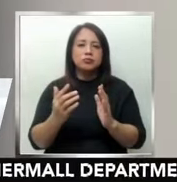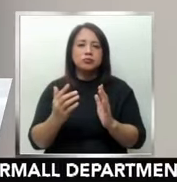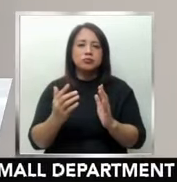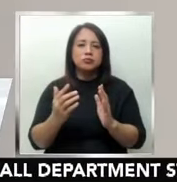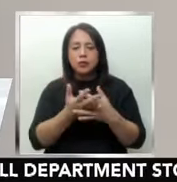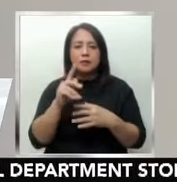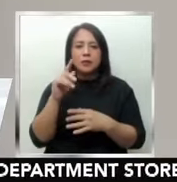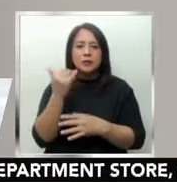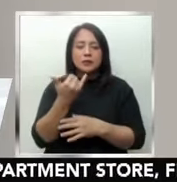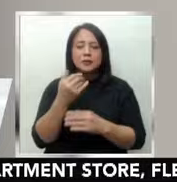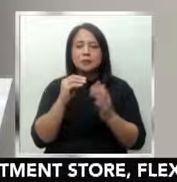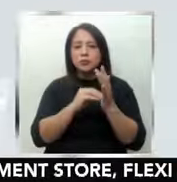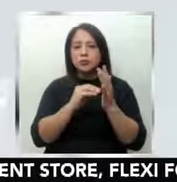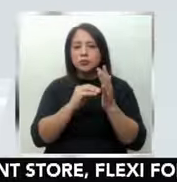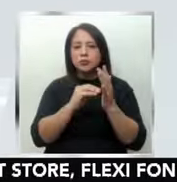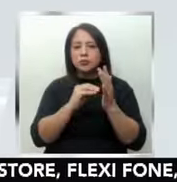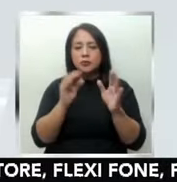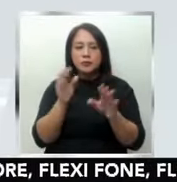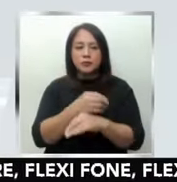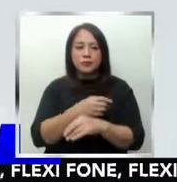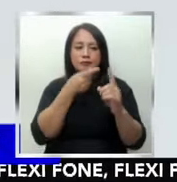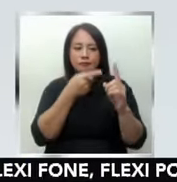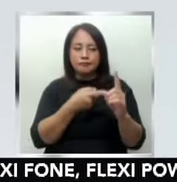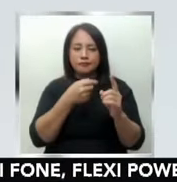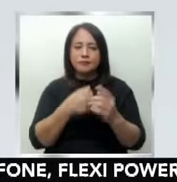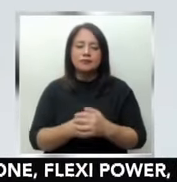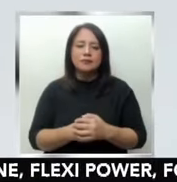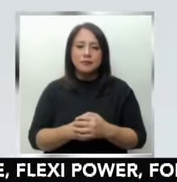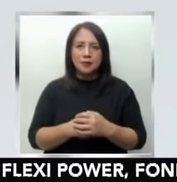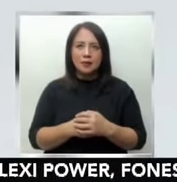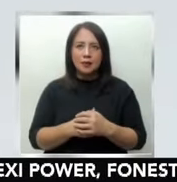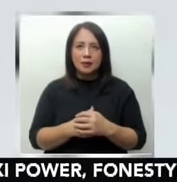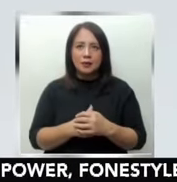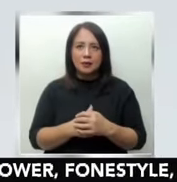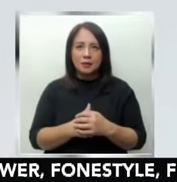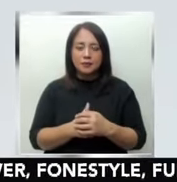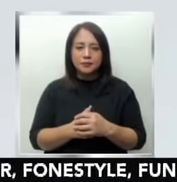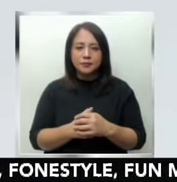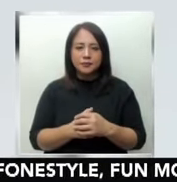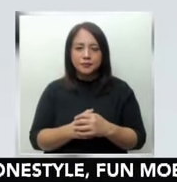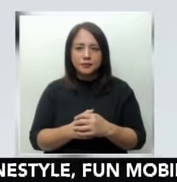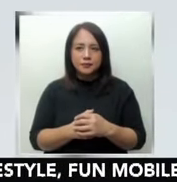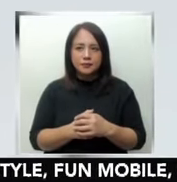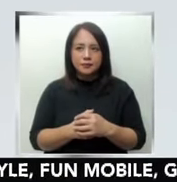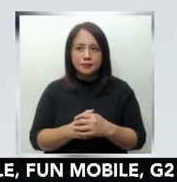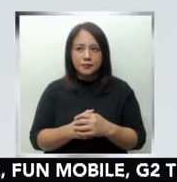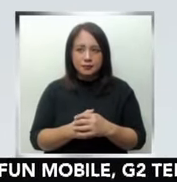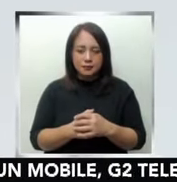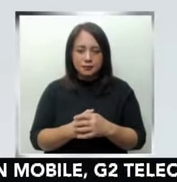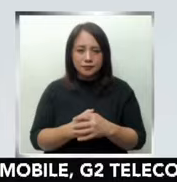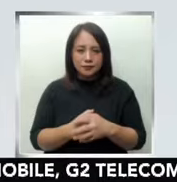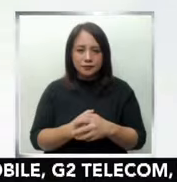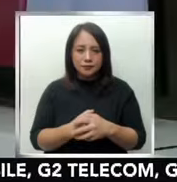ipaghahanda Plaza para sa GMA integrated news Ian Cruz nakatutok 24